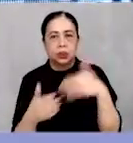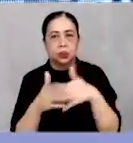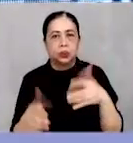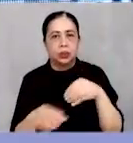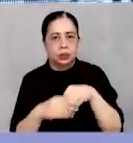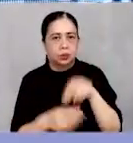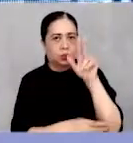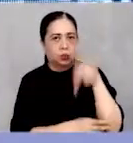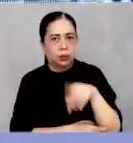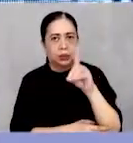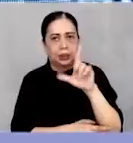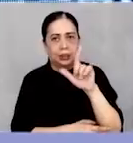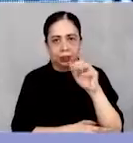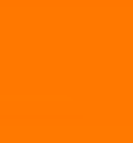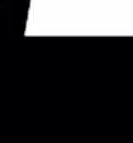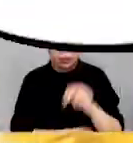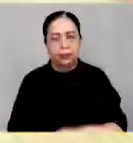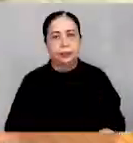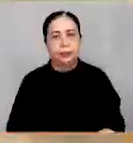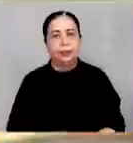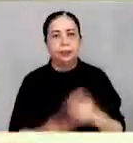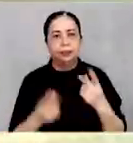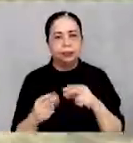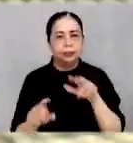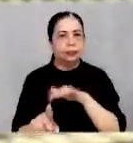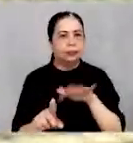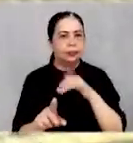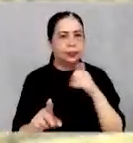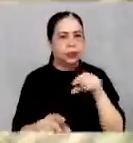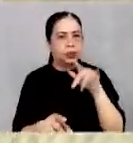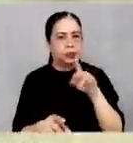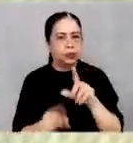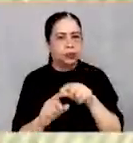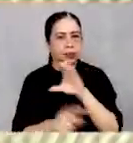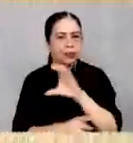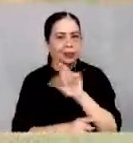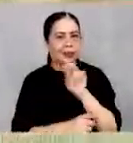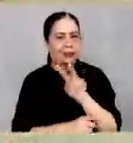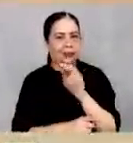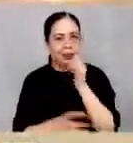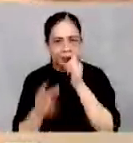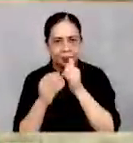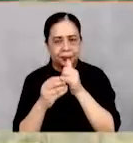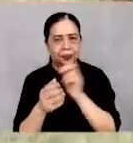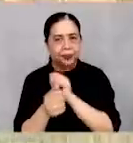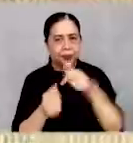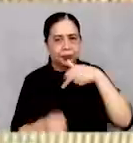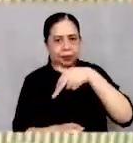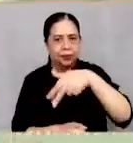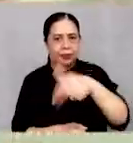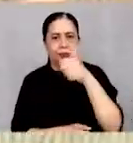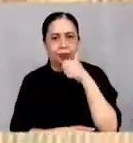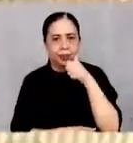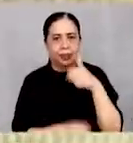mismo ng campus ng UP Diliman. Ginawang basehan ngayon ng QCPD ang CCTV footage ng mga dinaanan ng biktimang babae